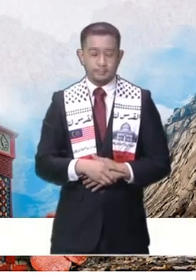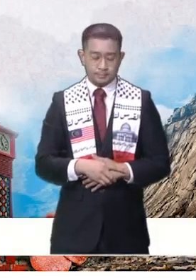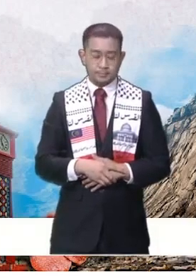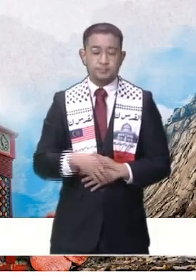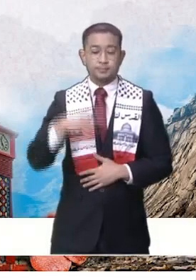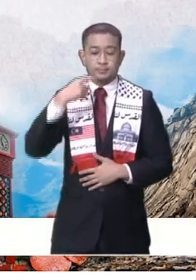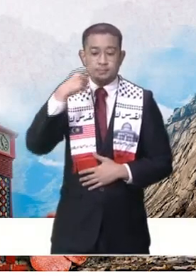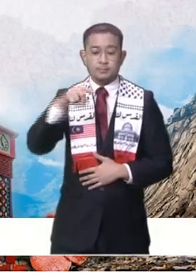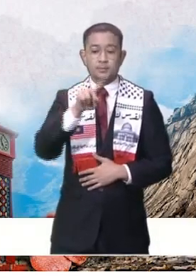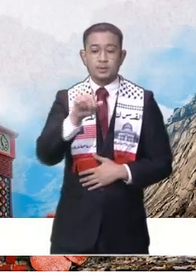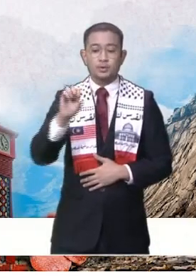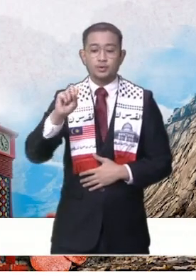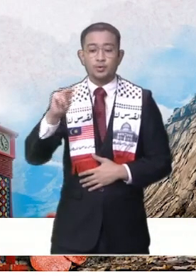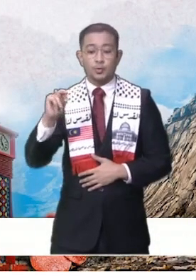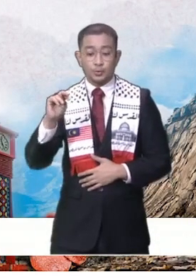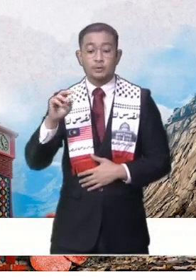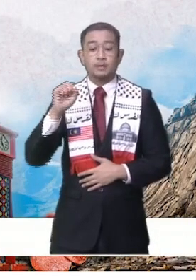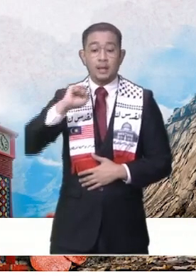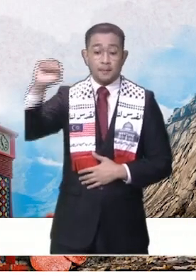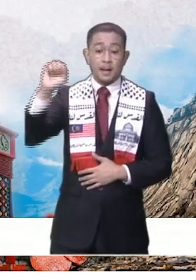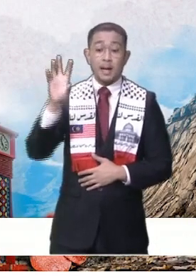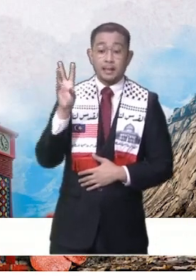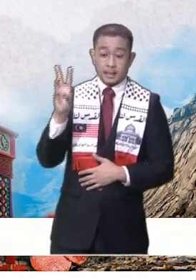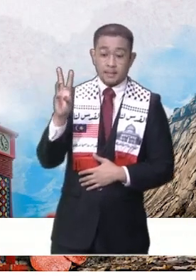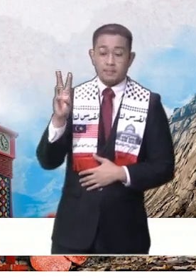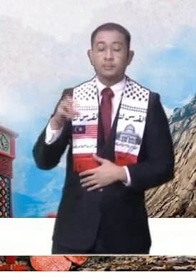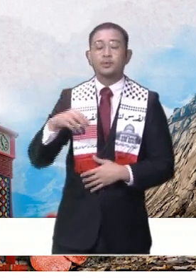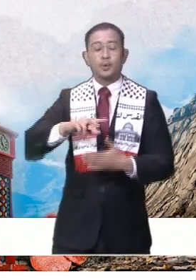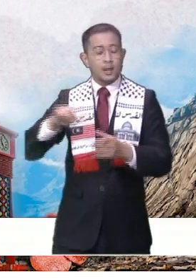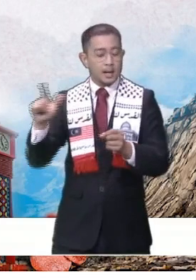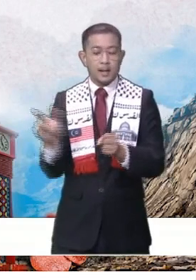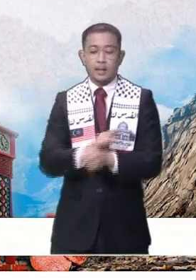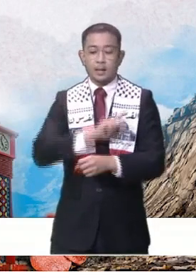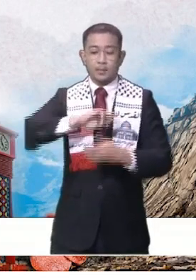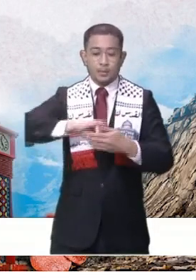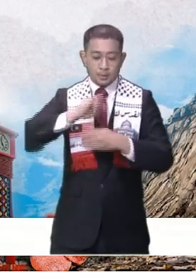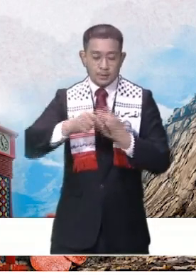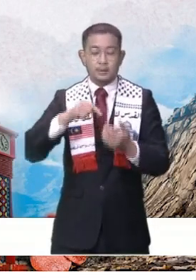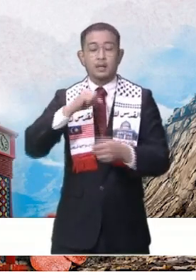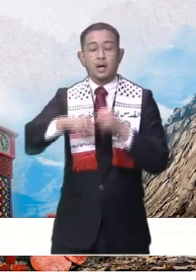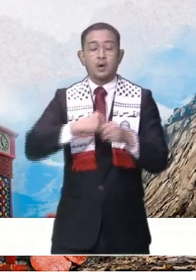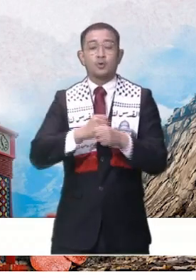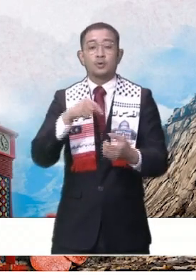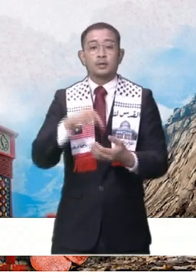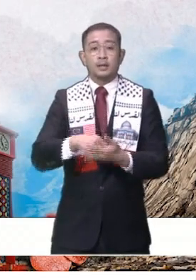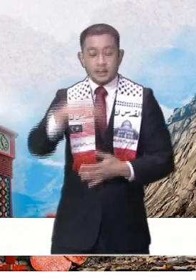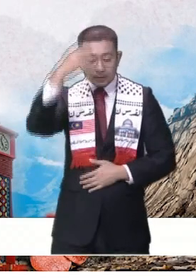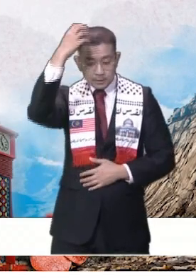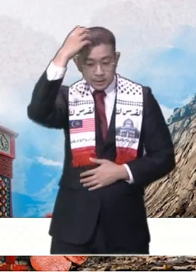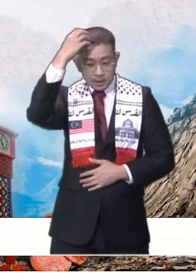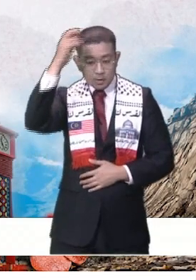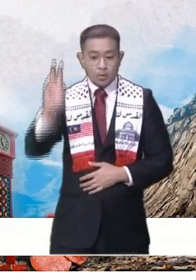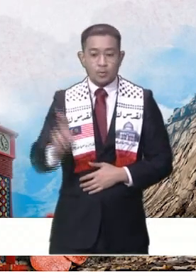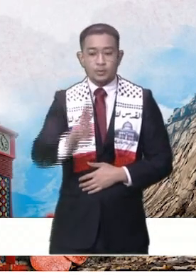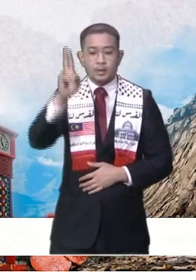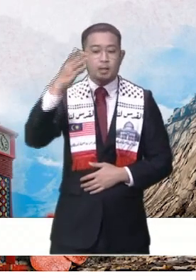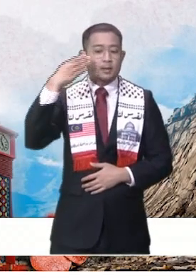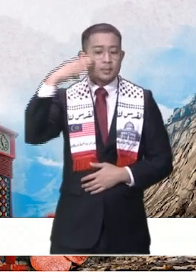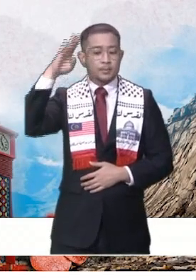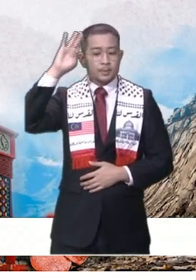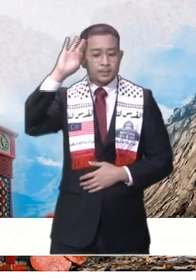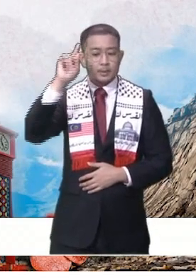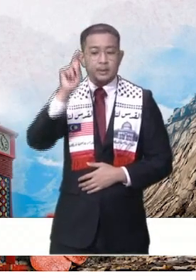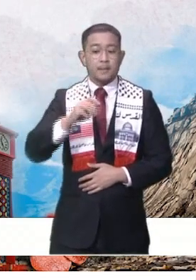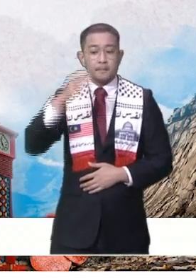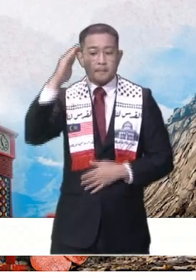Menurutnya, Zon Sabah merupakan zon ke-6 serta pelengkap program Madani Rakyat tahun ini selepas Zon Tengah di Selangor, Zon Utara di Perlis, Zon